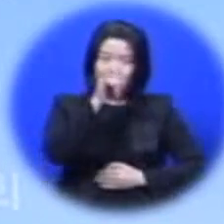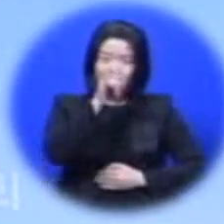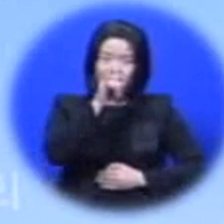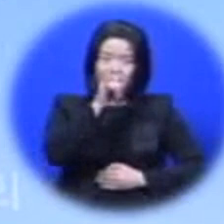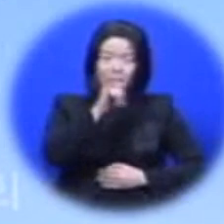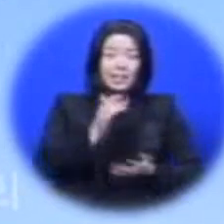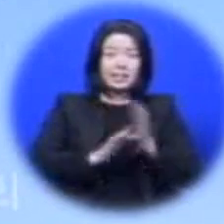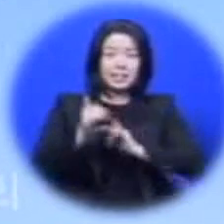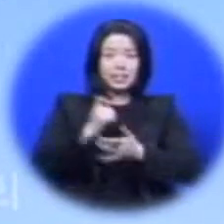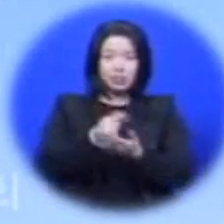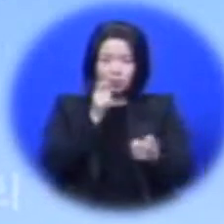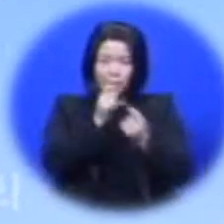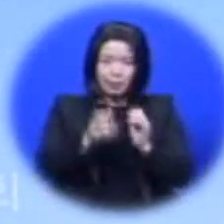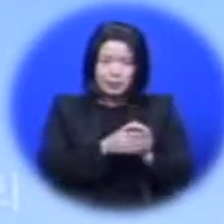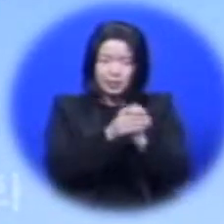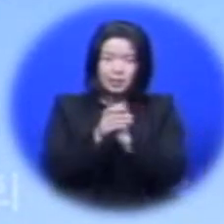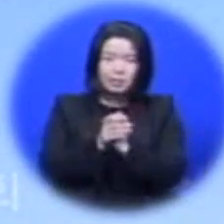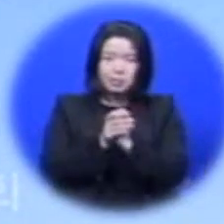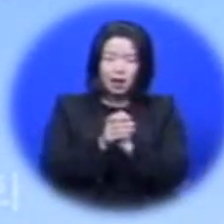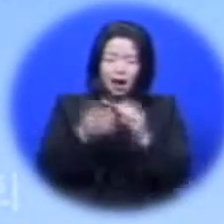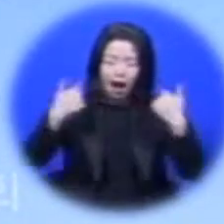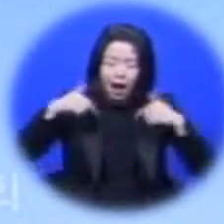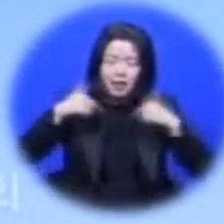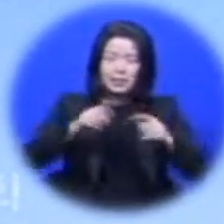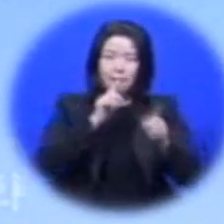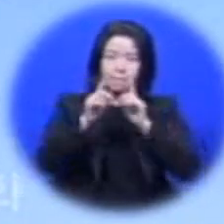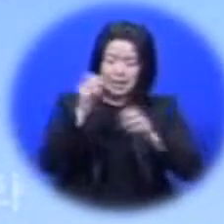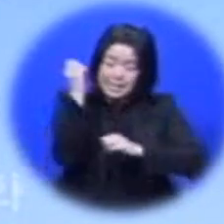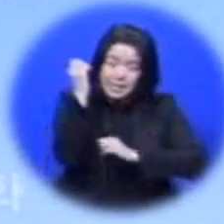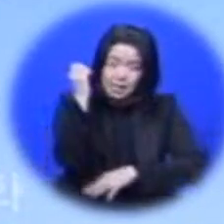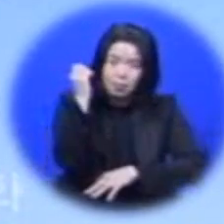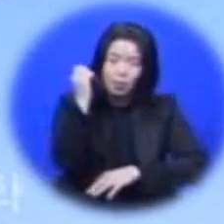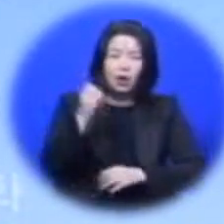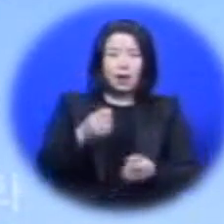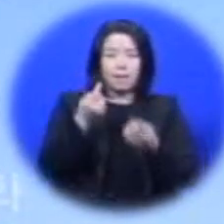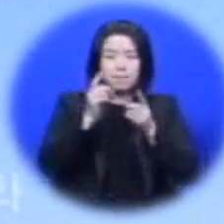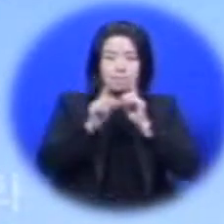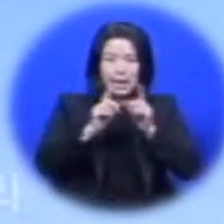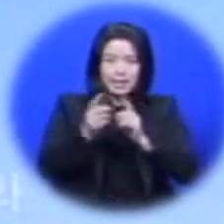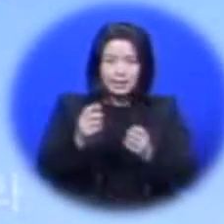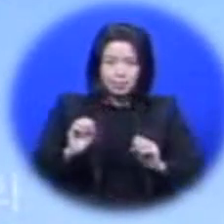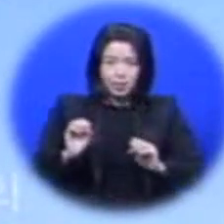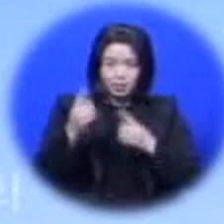예수님과의 사귐은 항상 말씀에 기초해야 되고, 말씀에 의하여